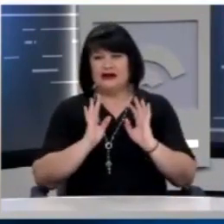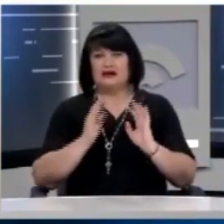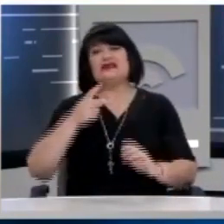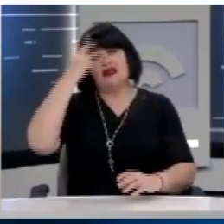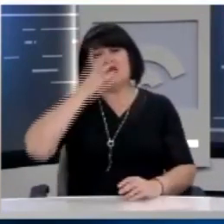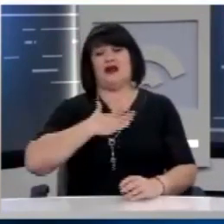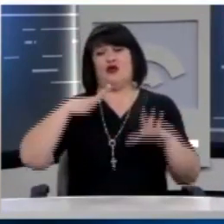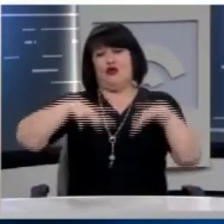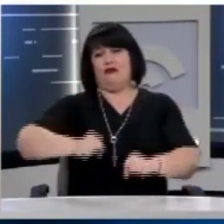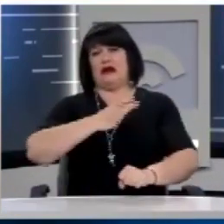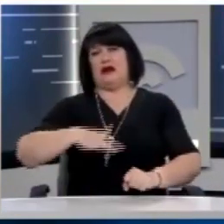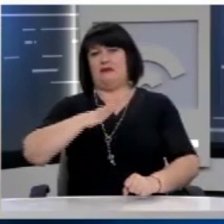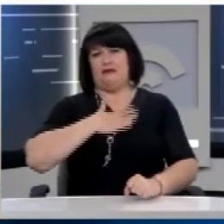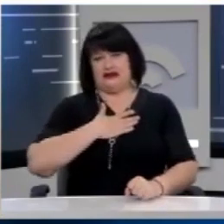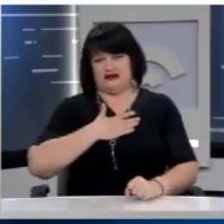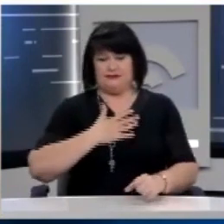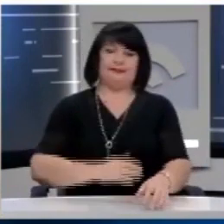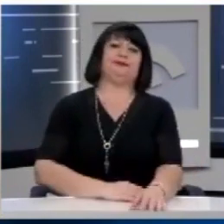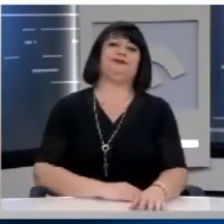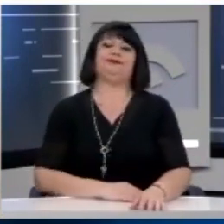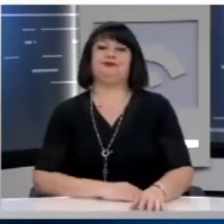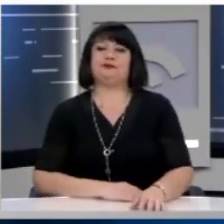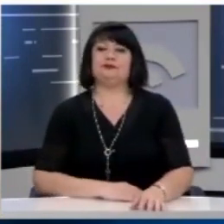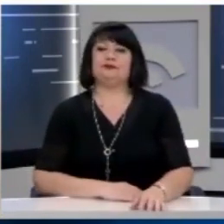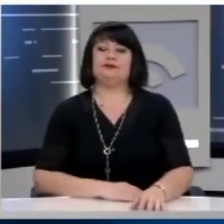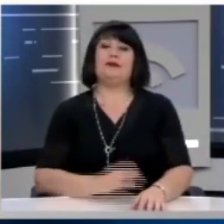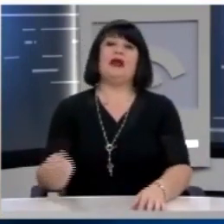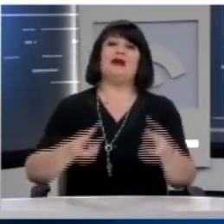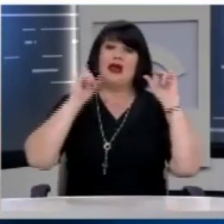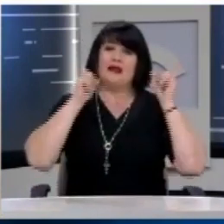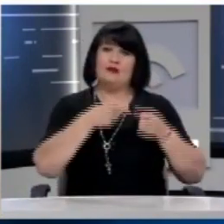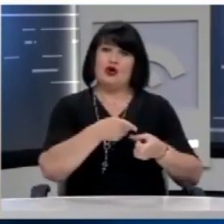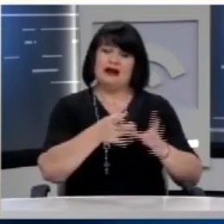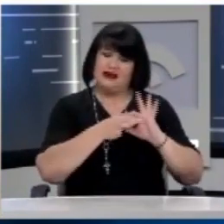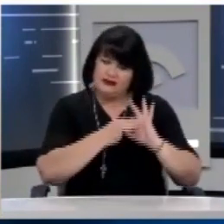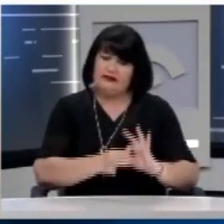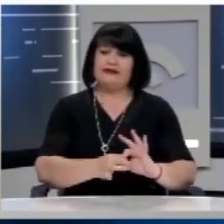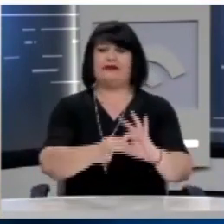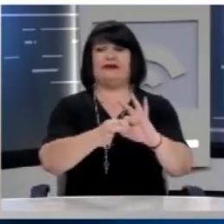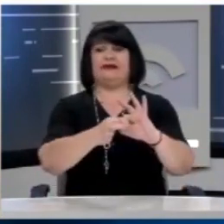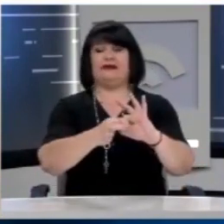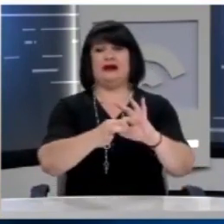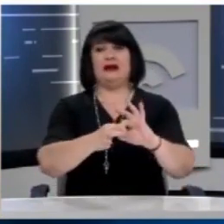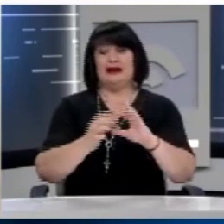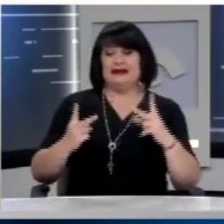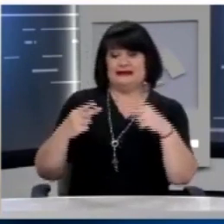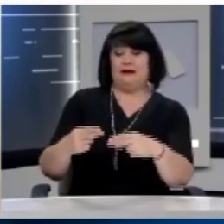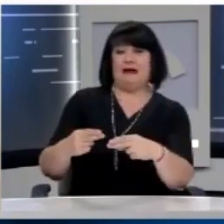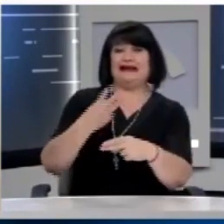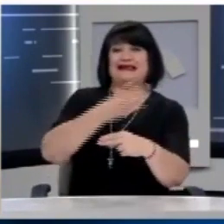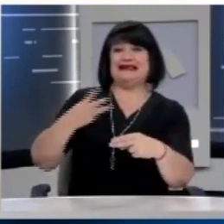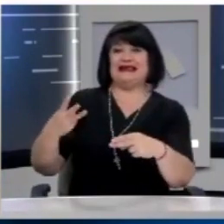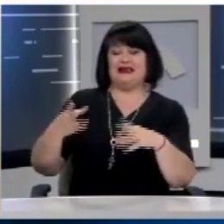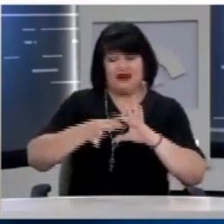κυριαρχικά δικαιώματα της χώρας. Η Νέα Δημοκρατία θα συνεχίσει από εκεί που σταμάτησε η κυβέρνηση